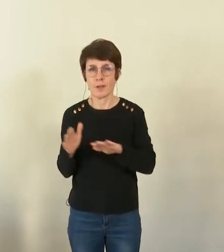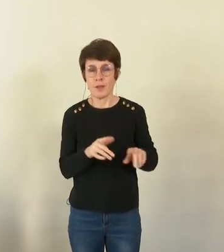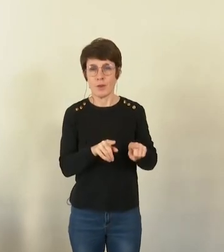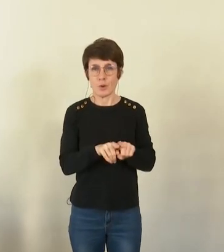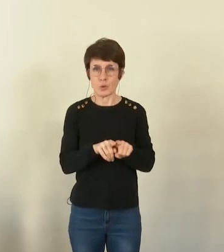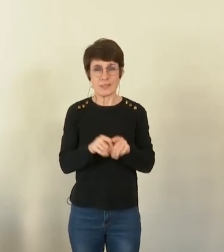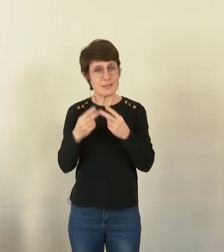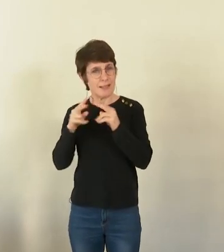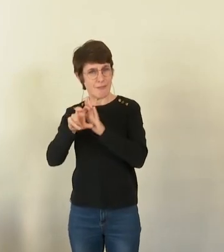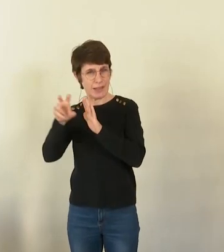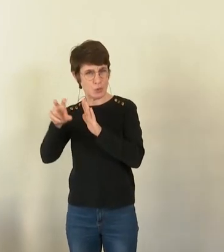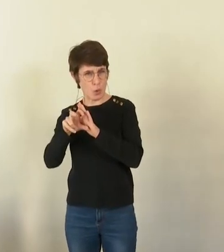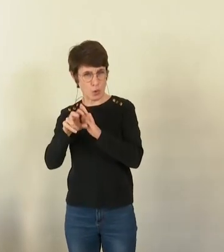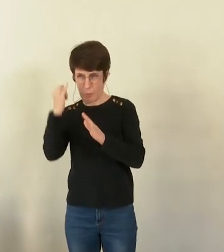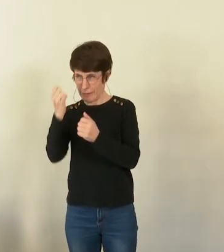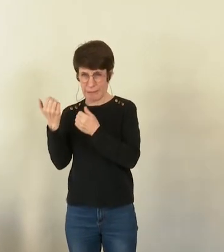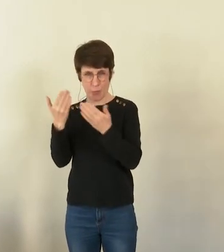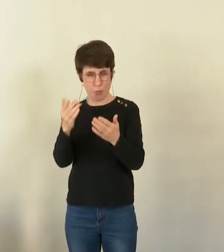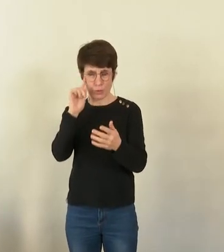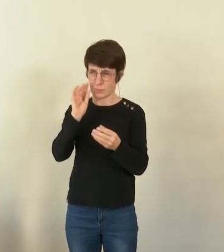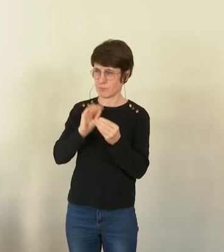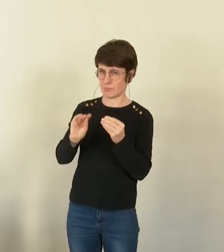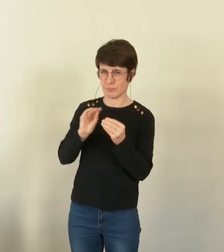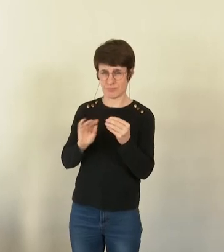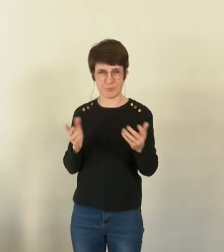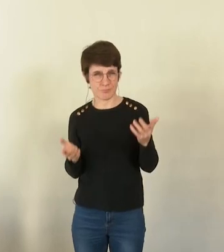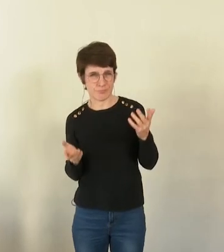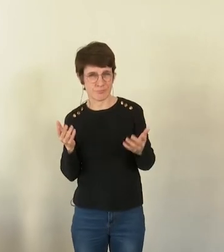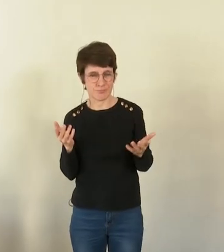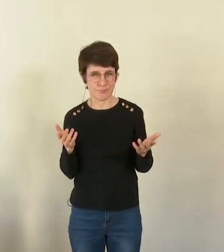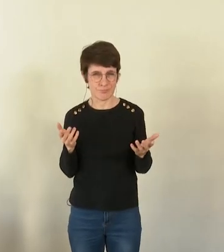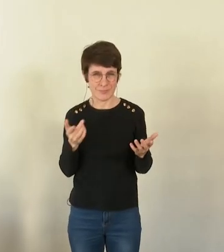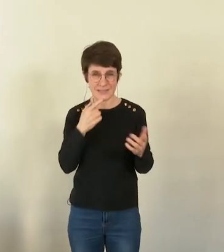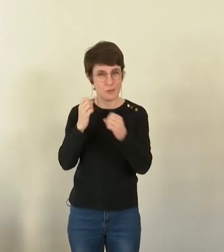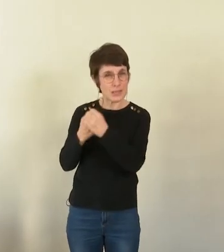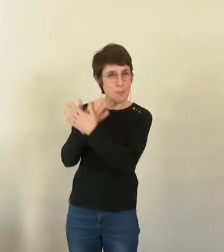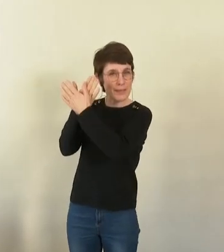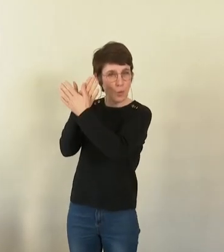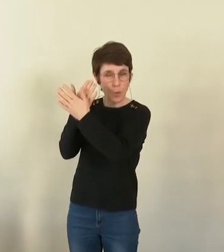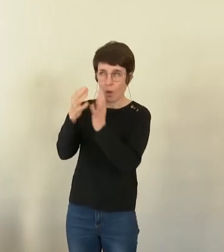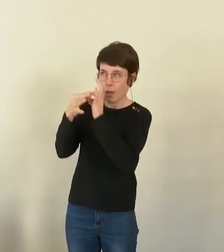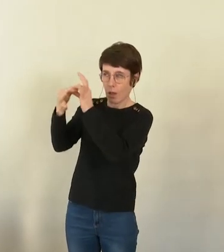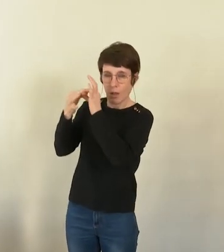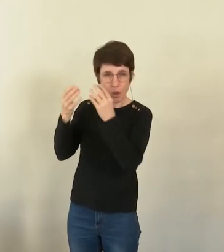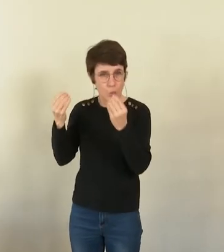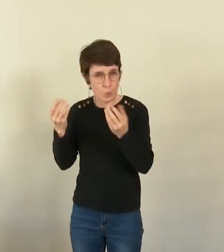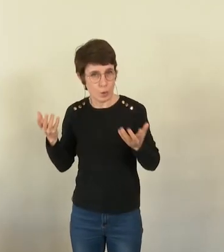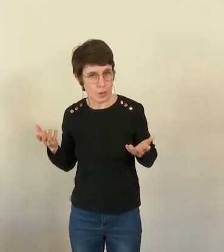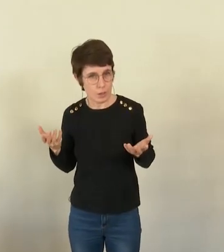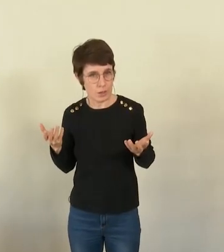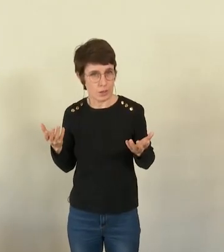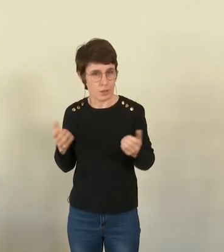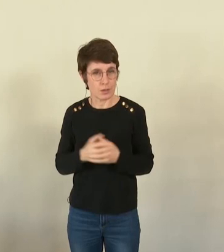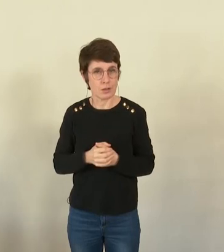commune porter ce genre d'initiative quel est ainsi le lien souhaité avec la métropole dans la constitution de cette sécurité sociale